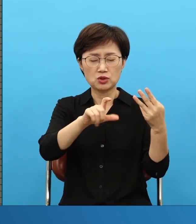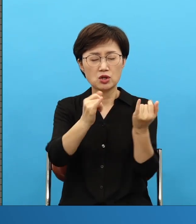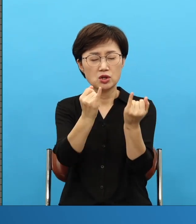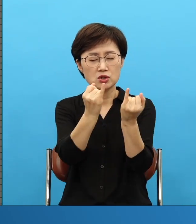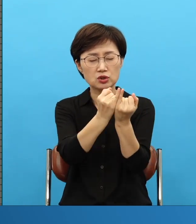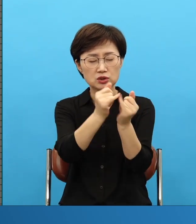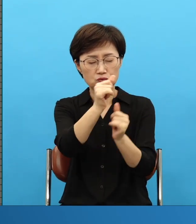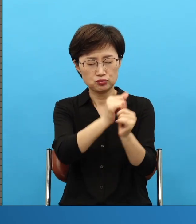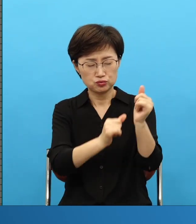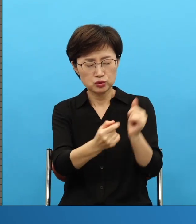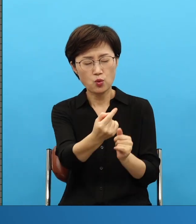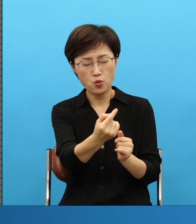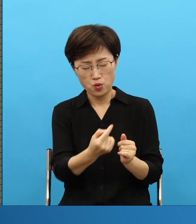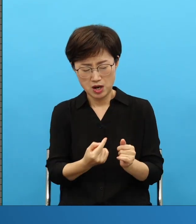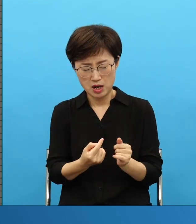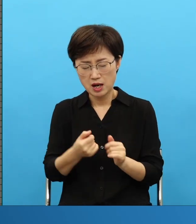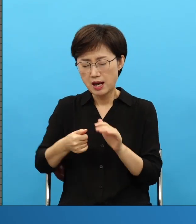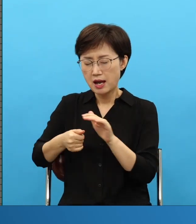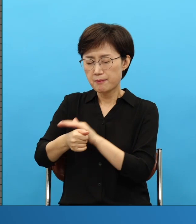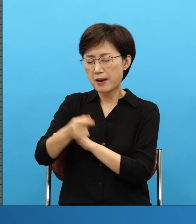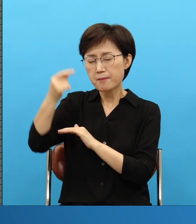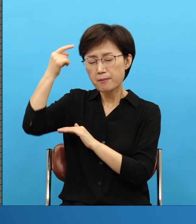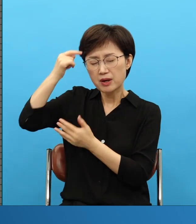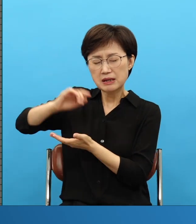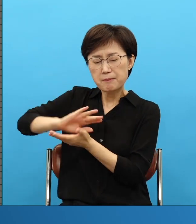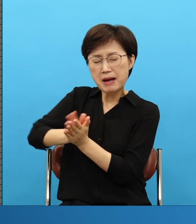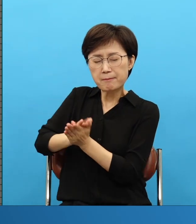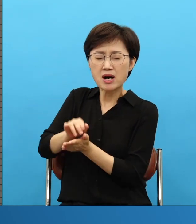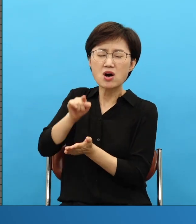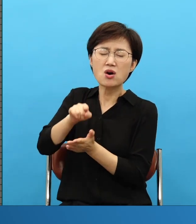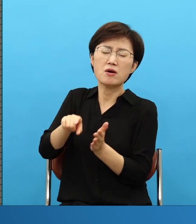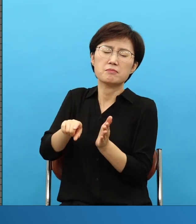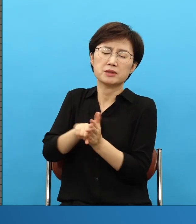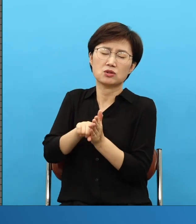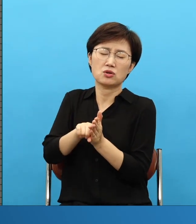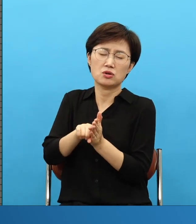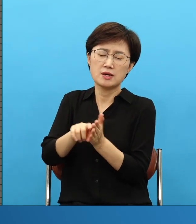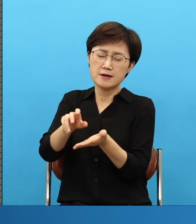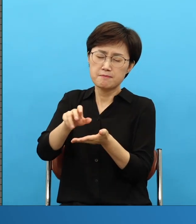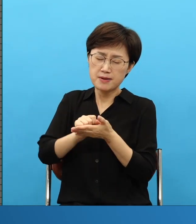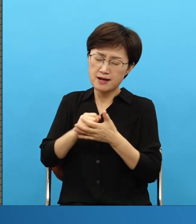후손에 뱀의 머리를 상하게 했음이 매일 누려지게 하시고 유월절 어린 양의 피